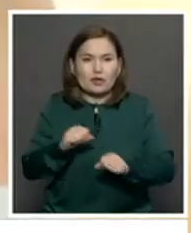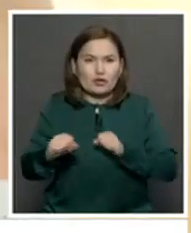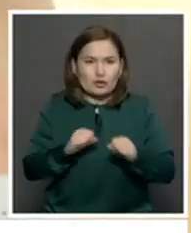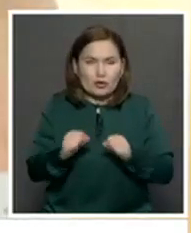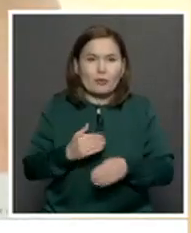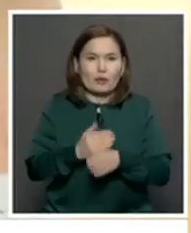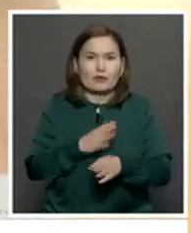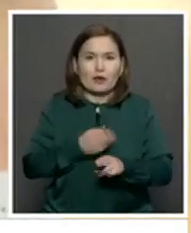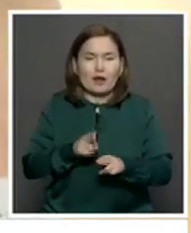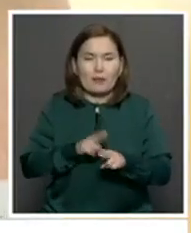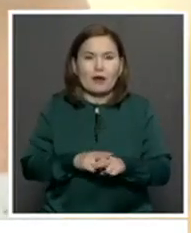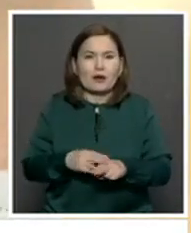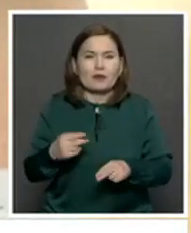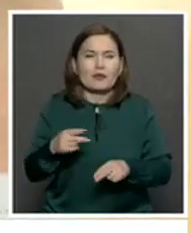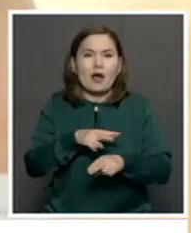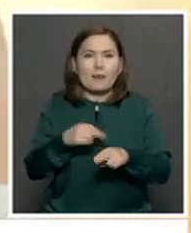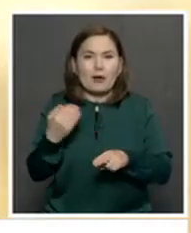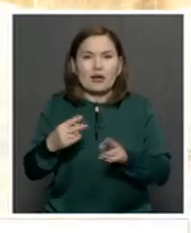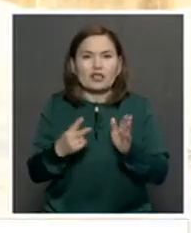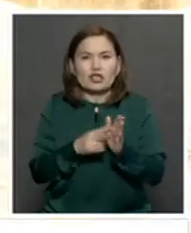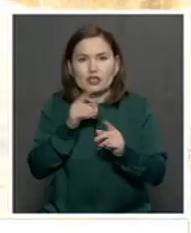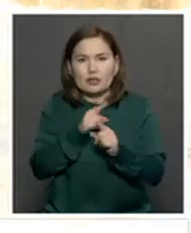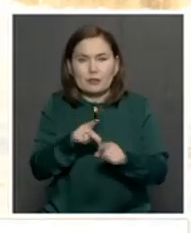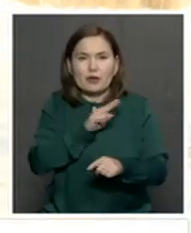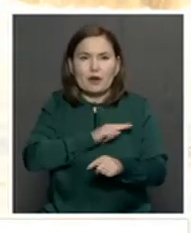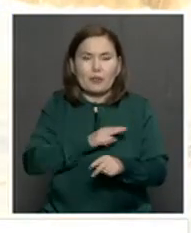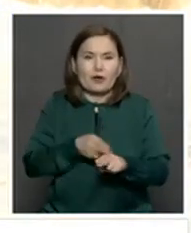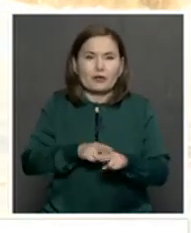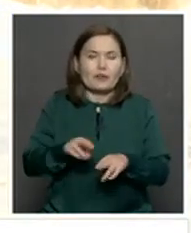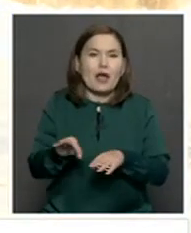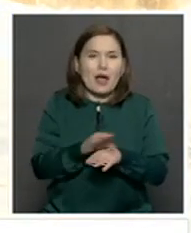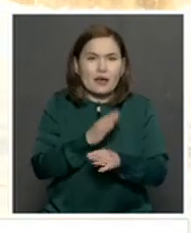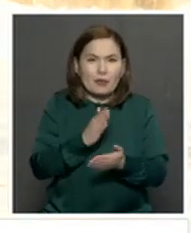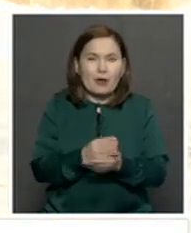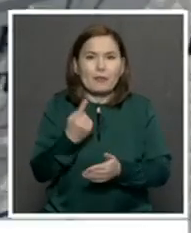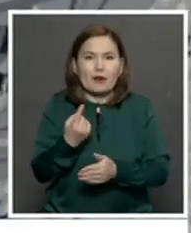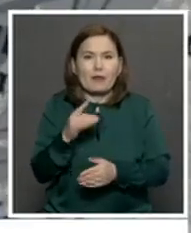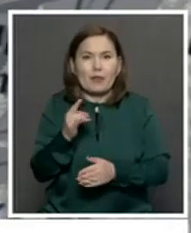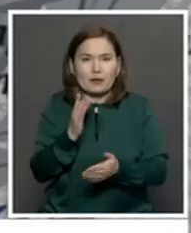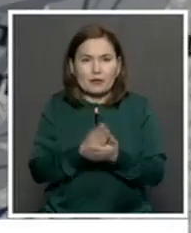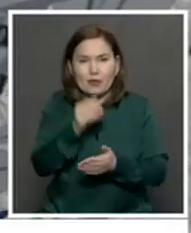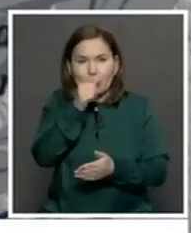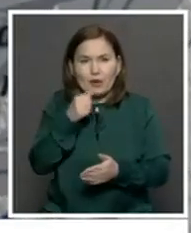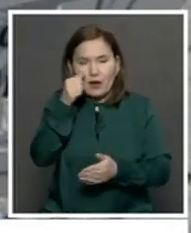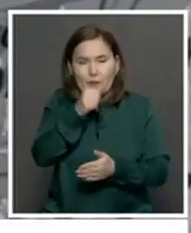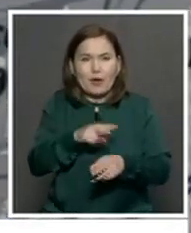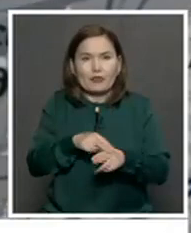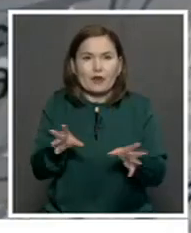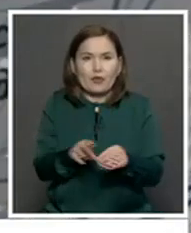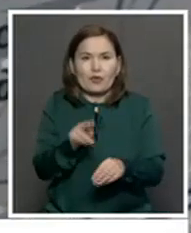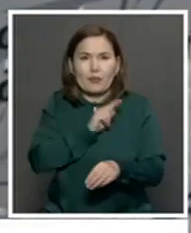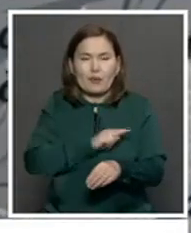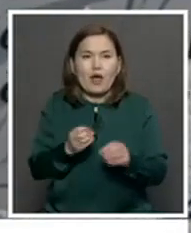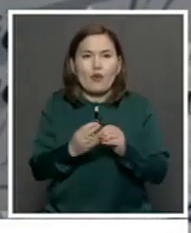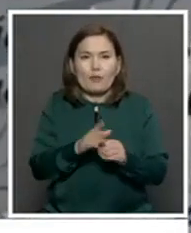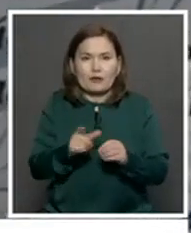Амантай Байжанов ішкі істер саласында 7 жылдан бері қызмет етіп келеді. Әйелі бір баласы бар. Ол былтыр серіктесімен бірге 15 адамды